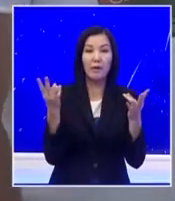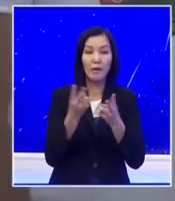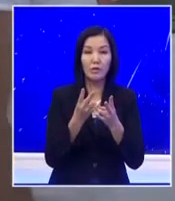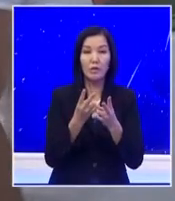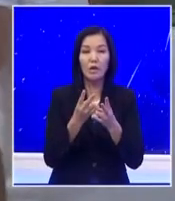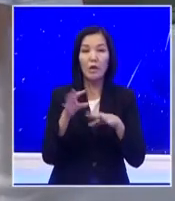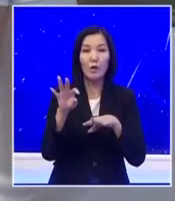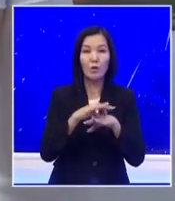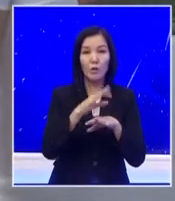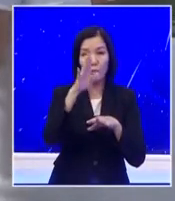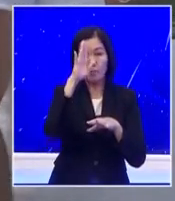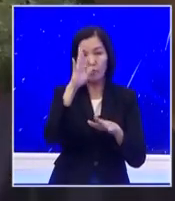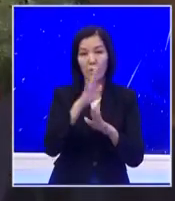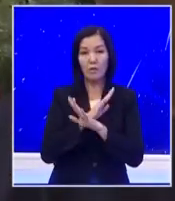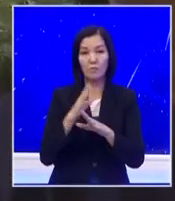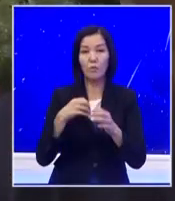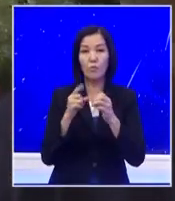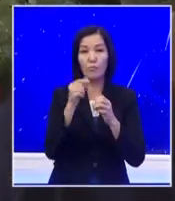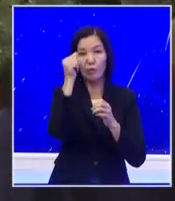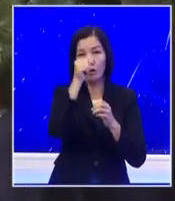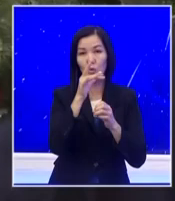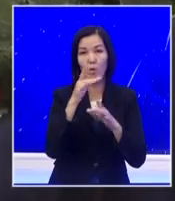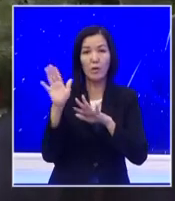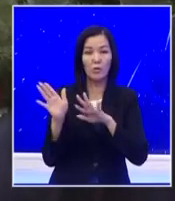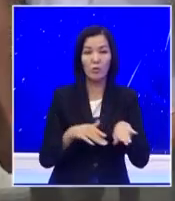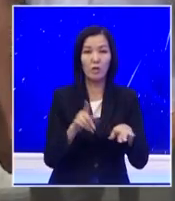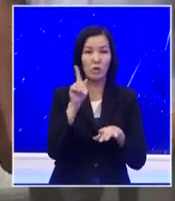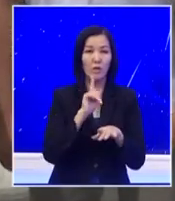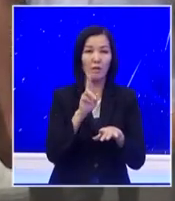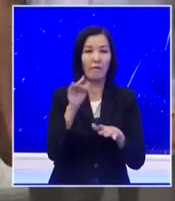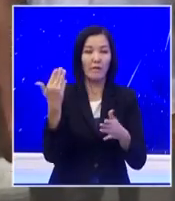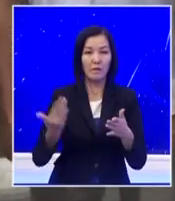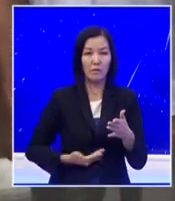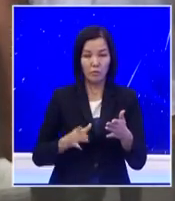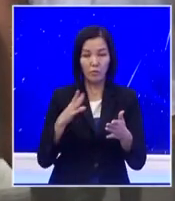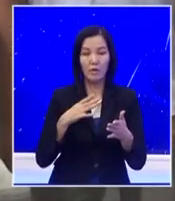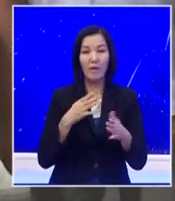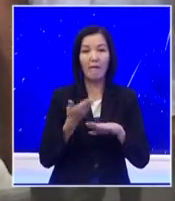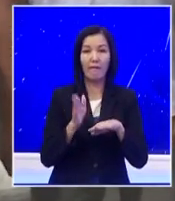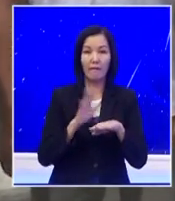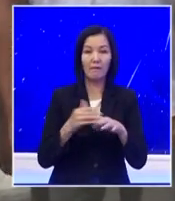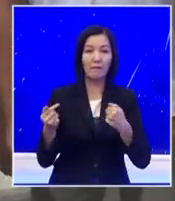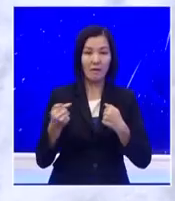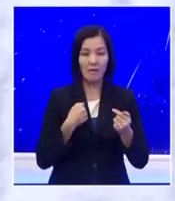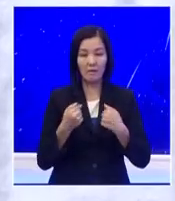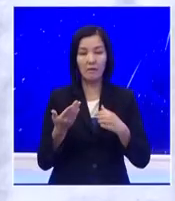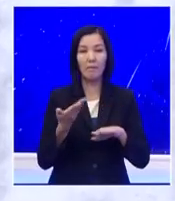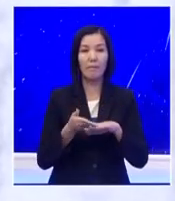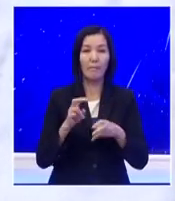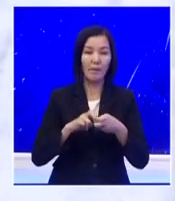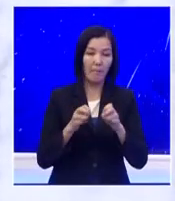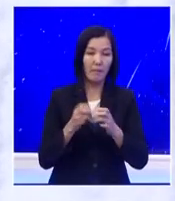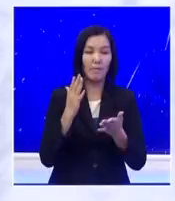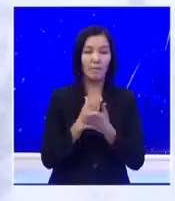Күйеуі қайтқалы 11 жыл болыпты. Содан бері жалдамалы үй жалдап, бөтенің босағасын сағалап келген. Баспана тауқыметін бір